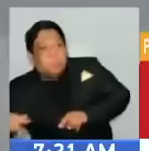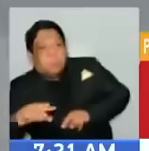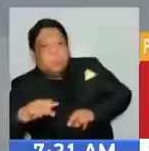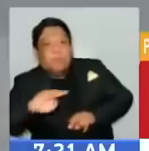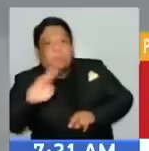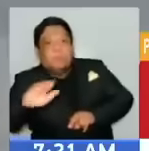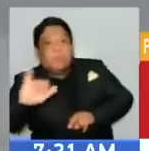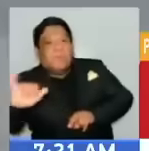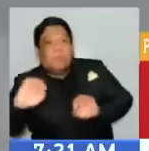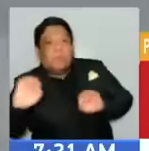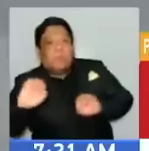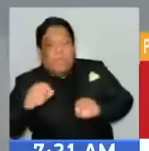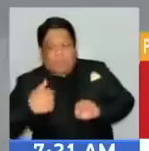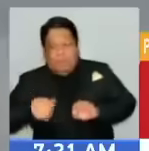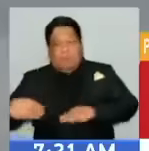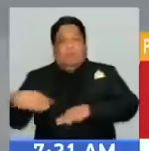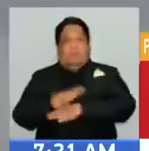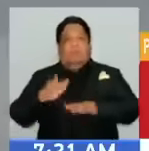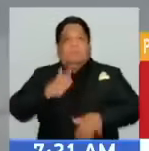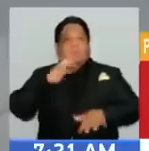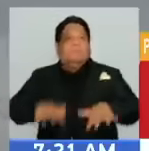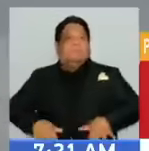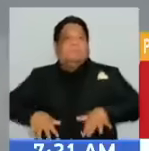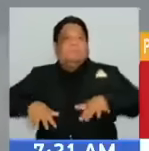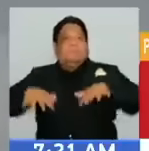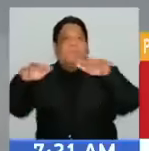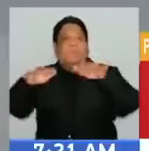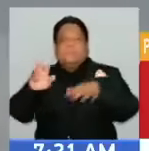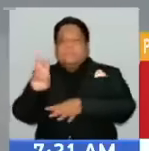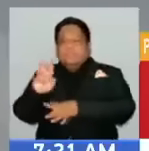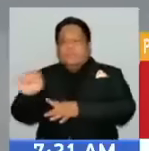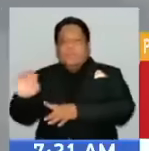3-story building. Mm-hmm. Kaya kami po talaga